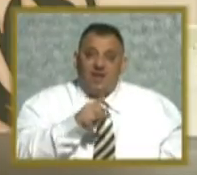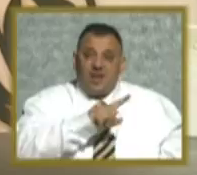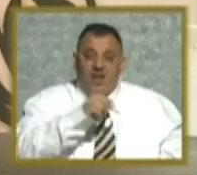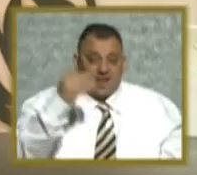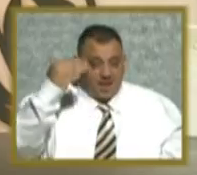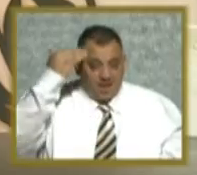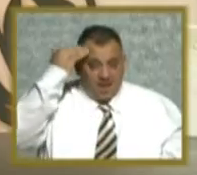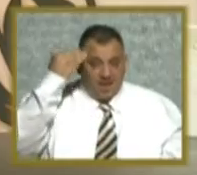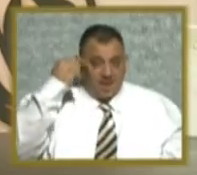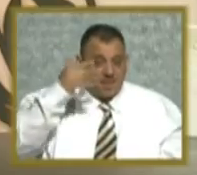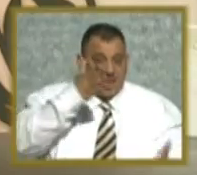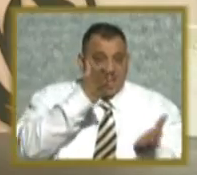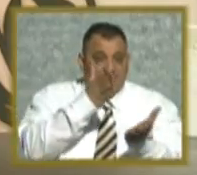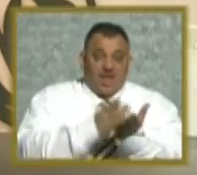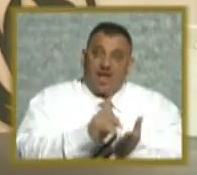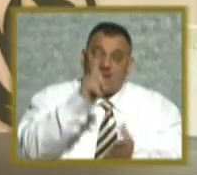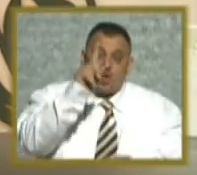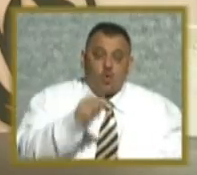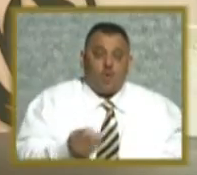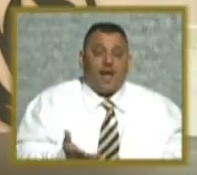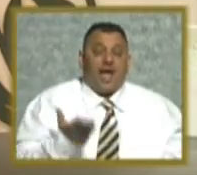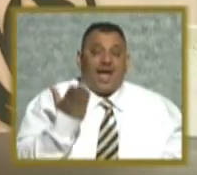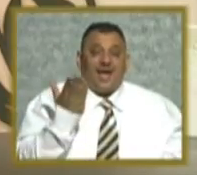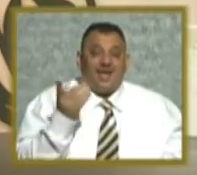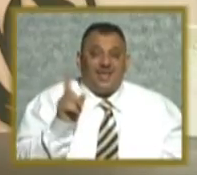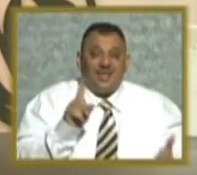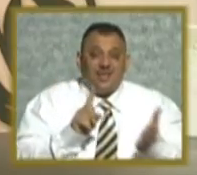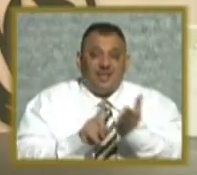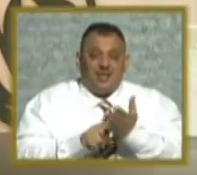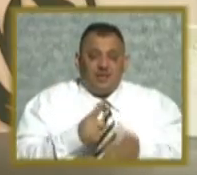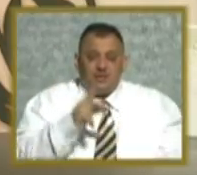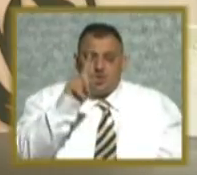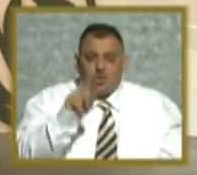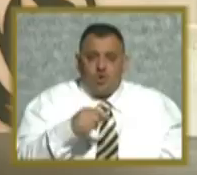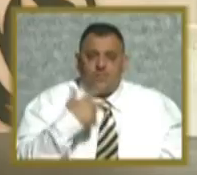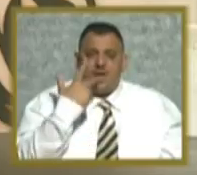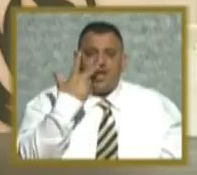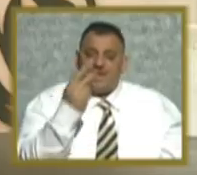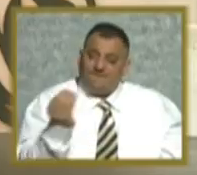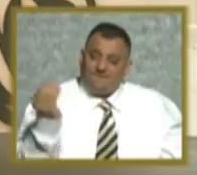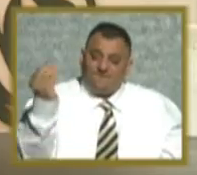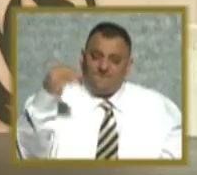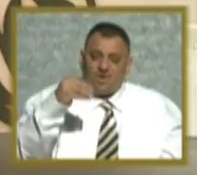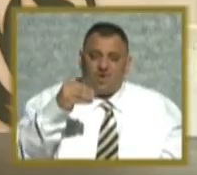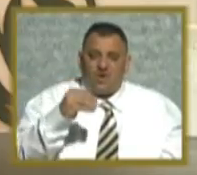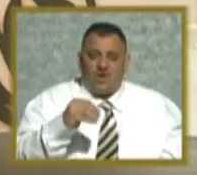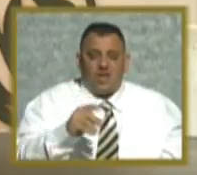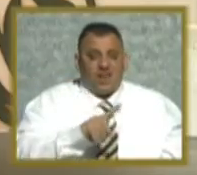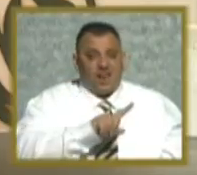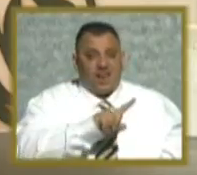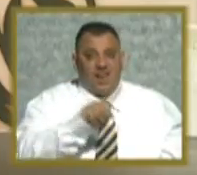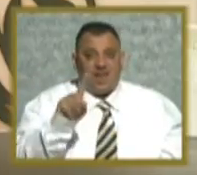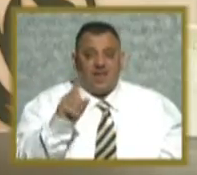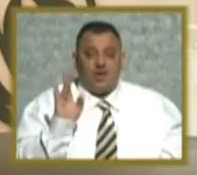لامرأة تؤمن بالله واليوم الآخر أن تحاد أو تحد على ميت أكثر من 3 أيام إلا